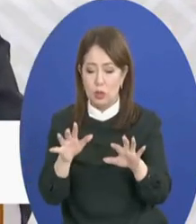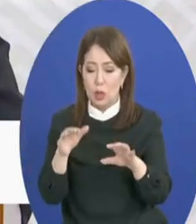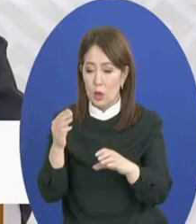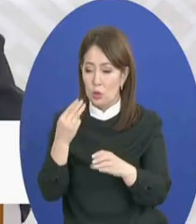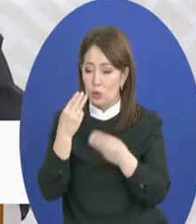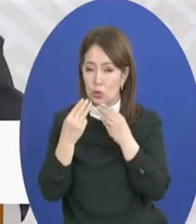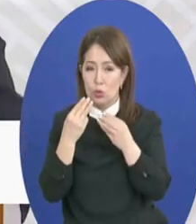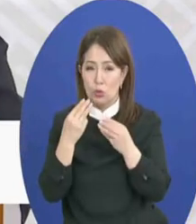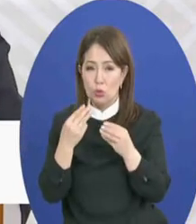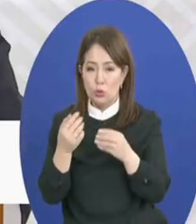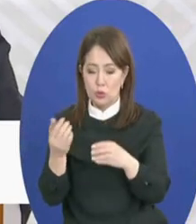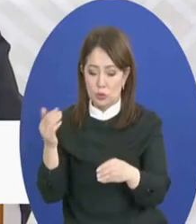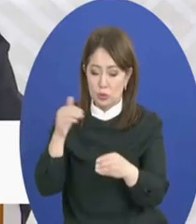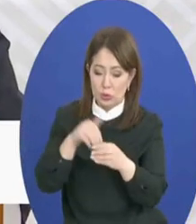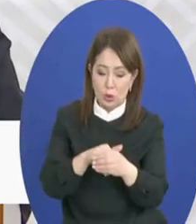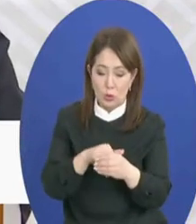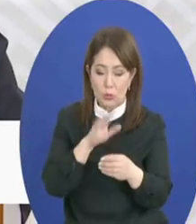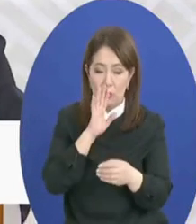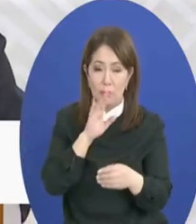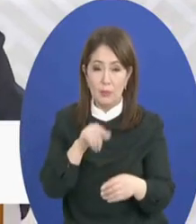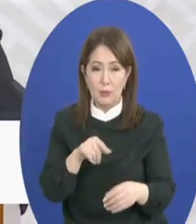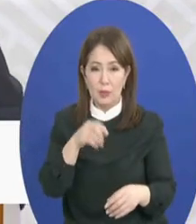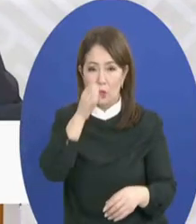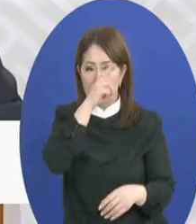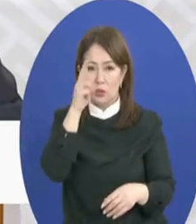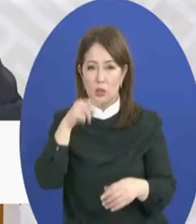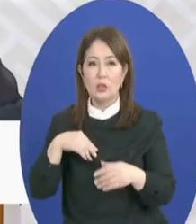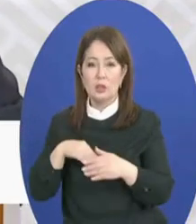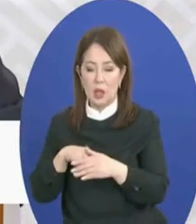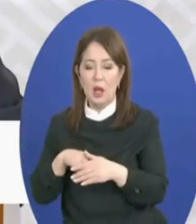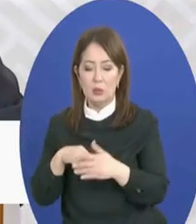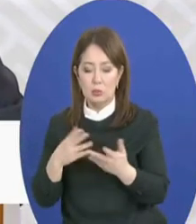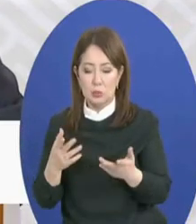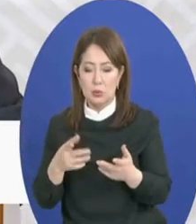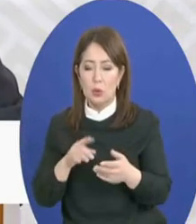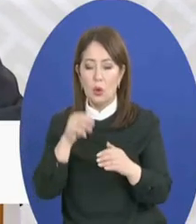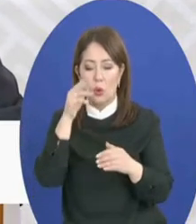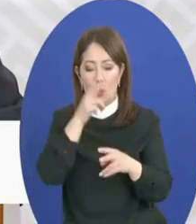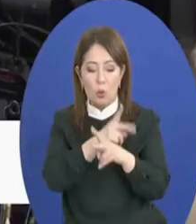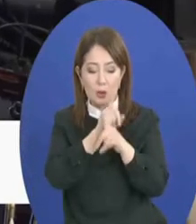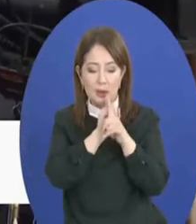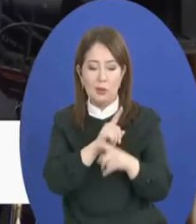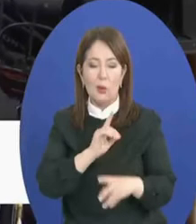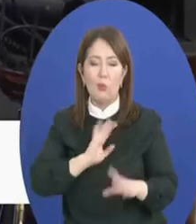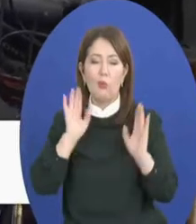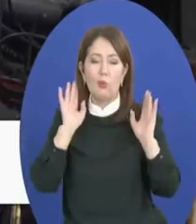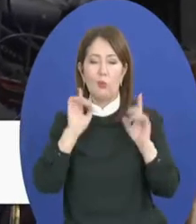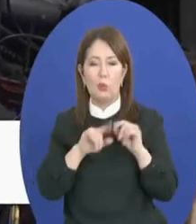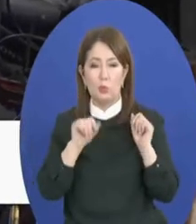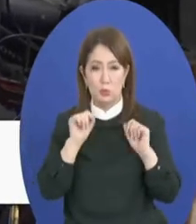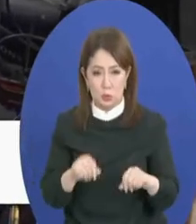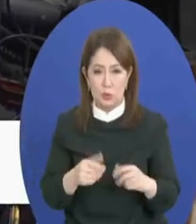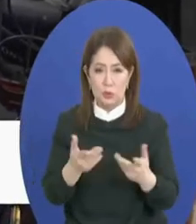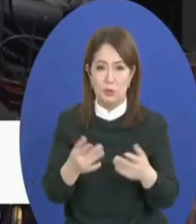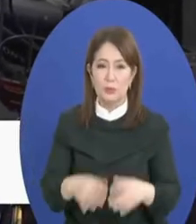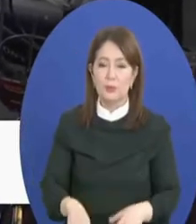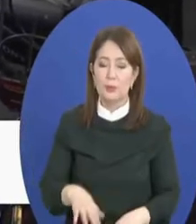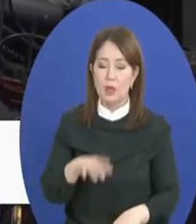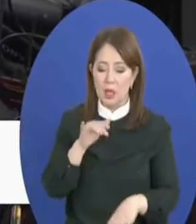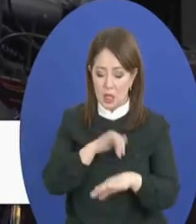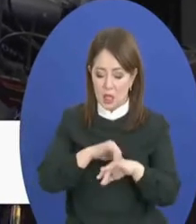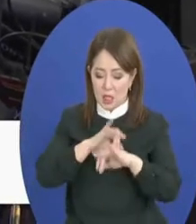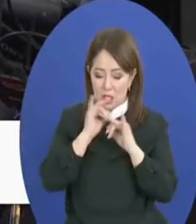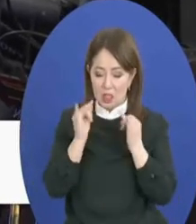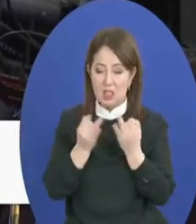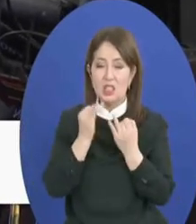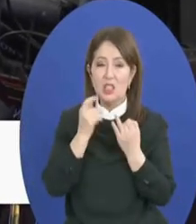нь ерөнхийлөгчтэй хадгалагдаж байгаа. А ерөнхийлөгч хууль заасан үндслээр татгалзах эрх нь бас байгаа юм шүү. За улсын хурал гадаадын иргэний